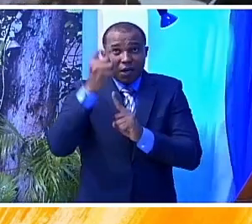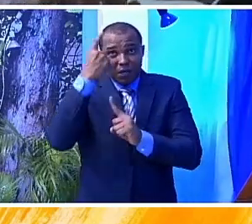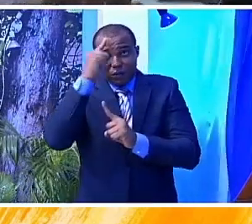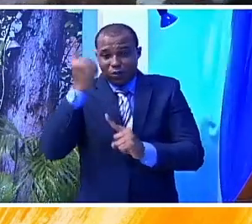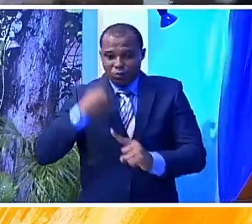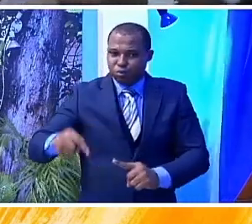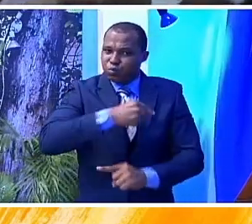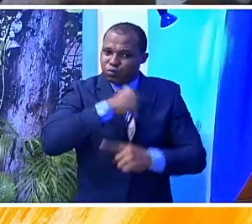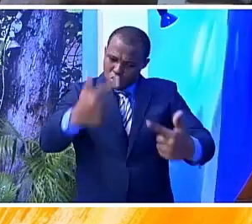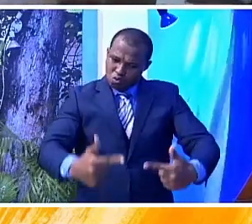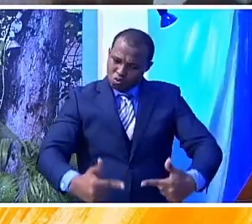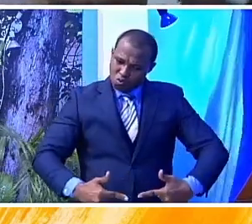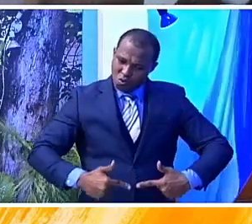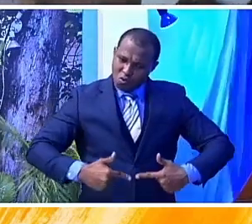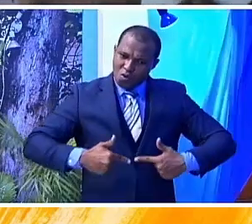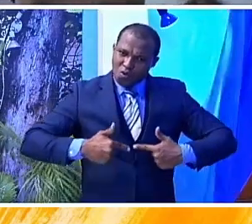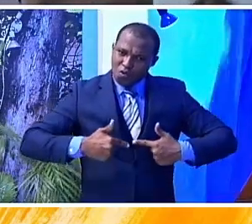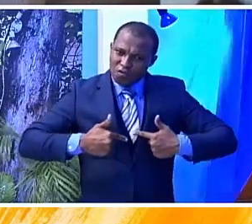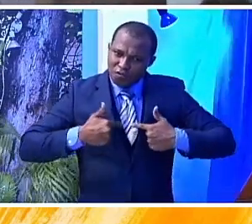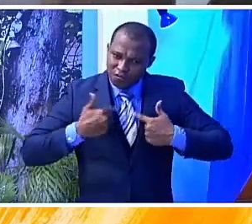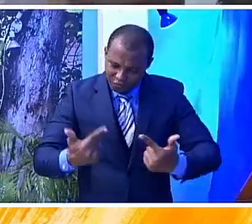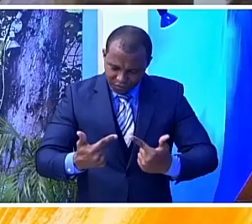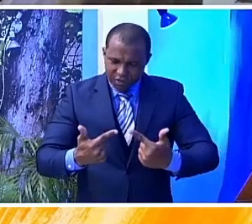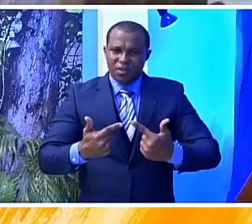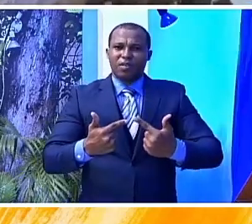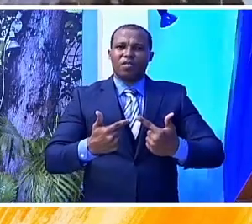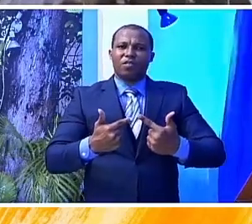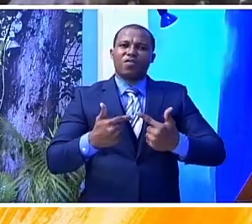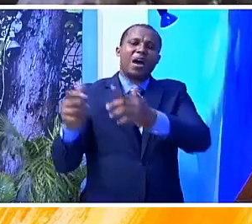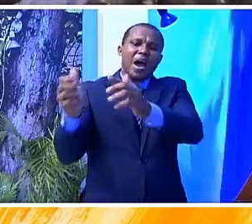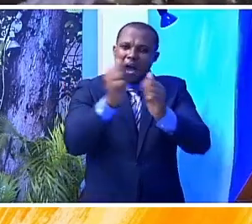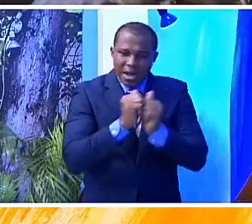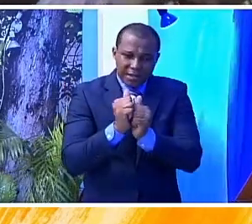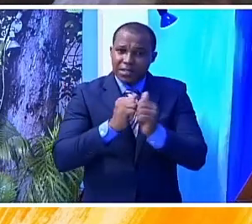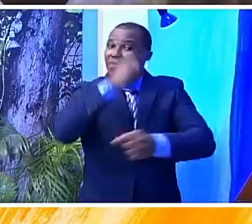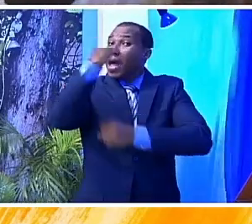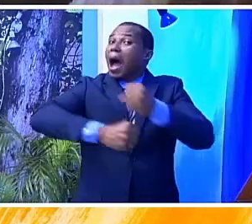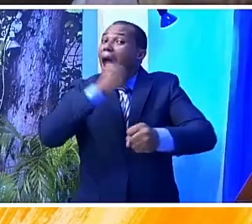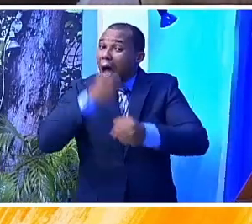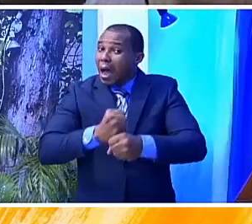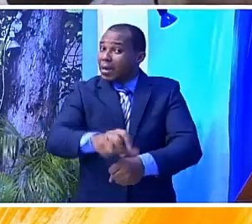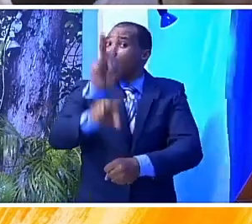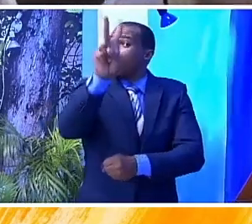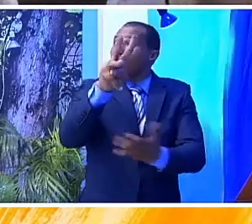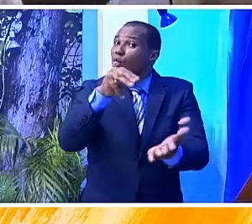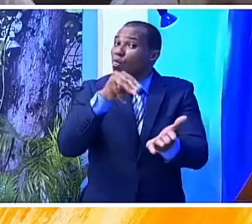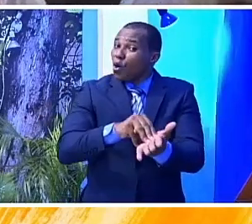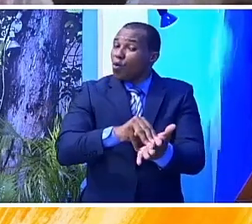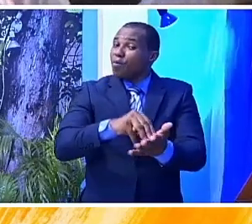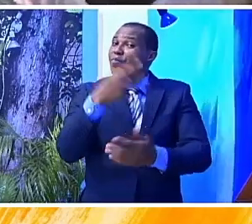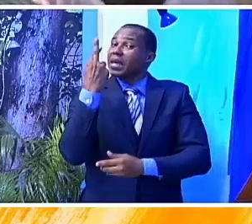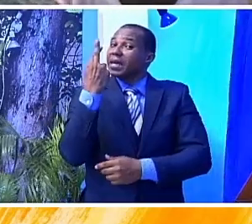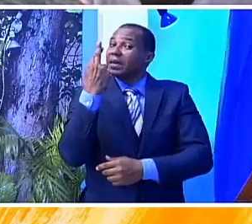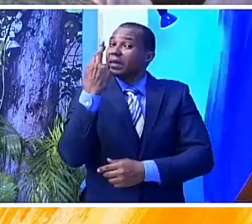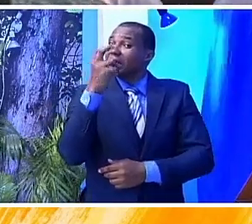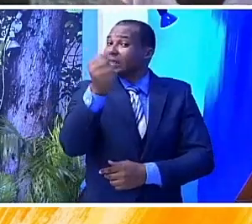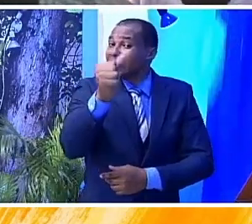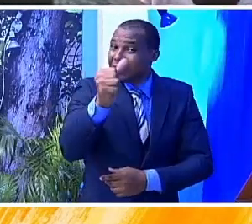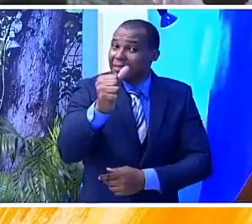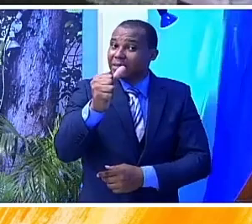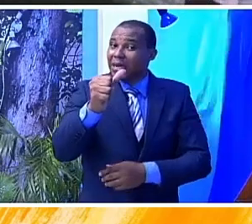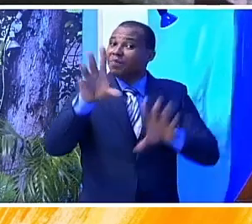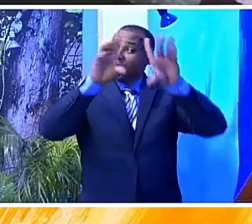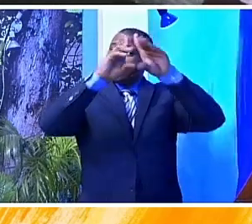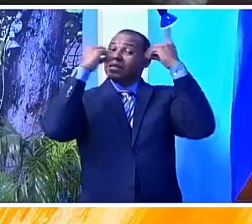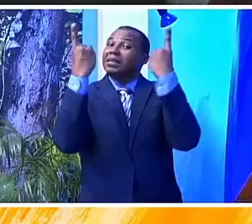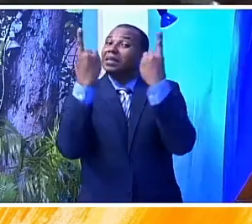nous joindre. Nous joindre que en 2010, c'était surtout l'Ouest là qui était écrasé net, mais qu'on y a c'est